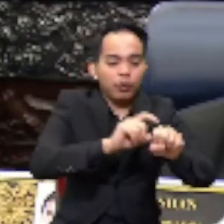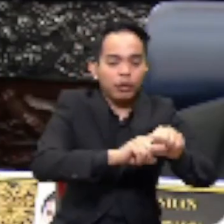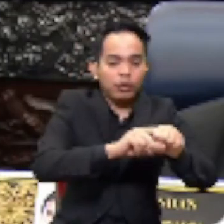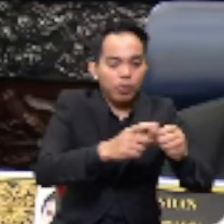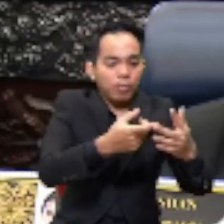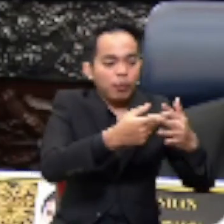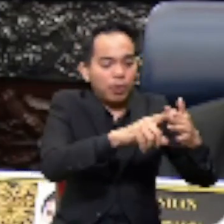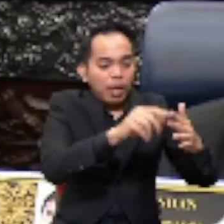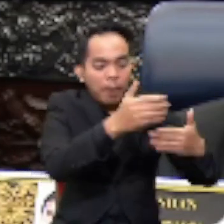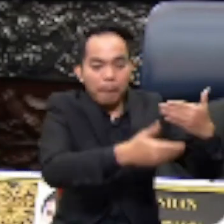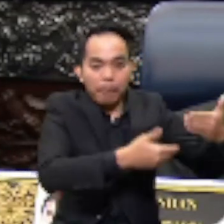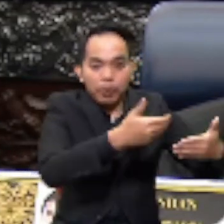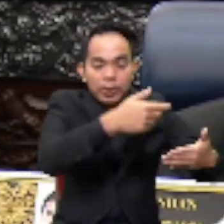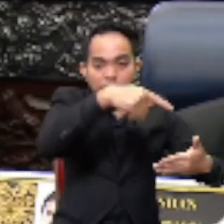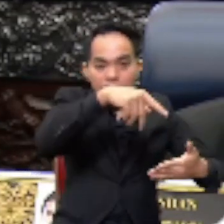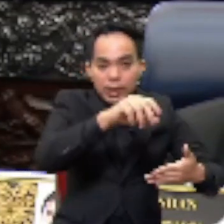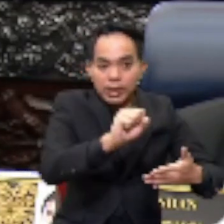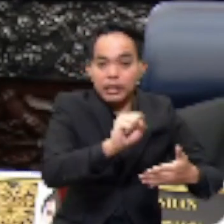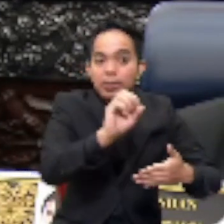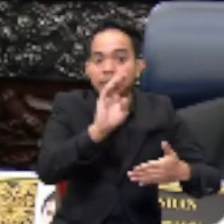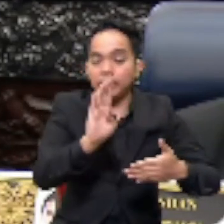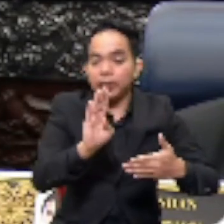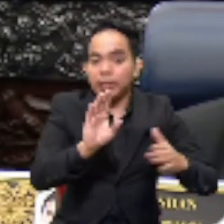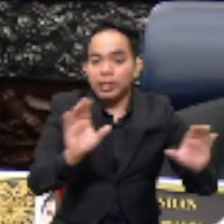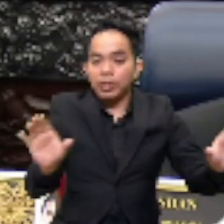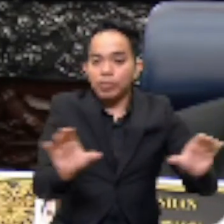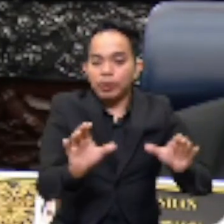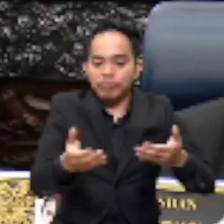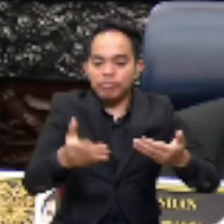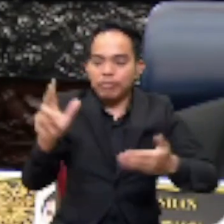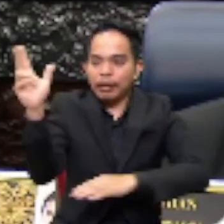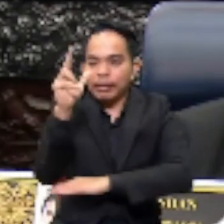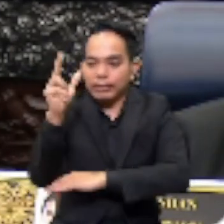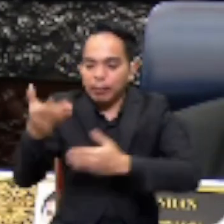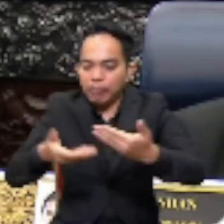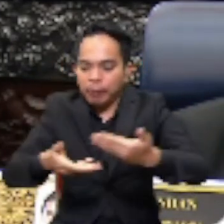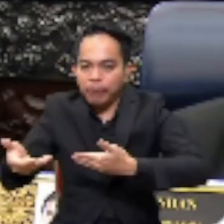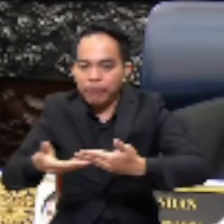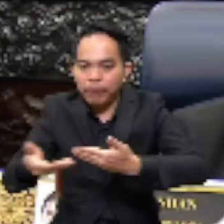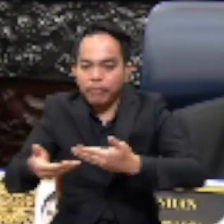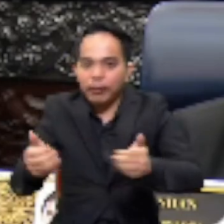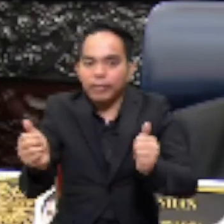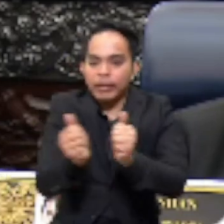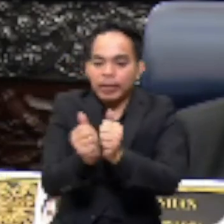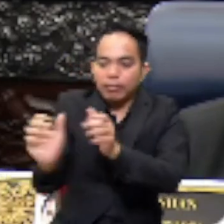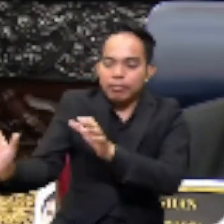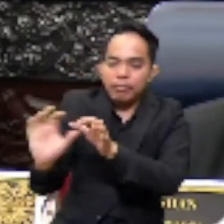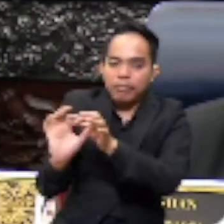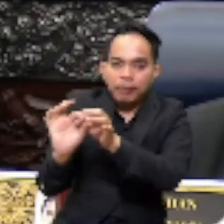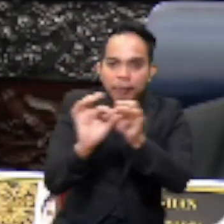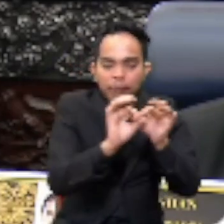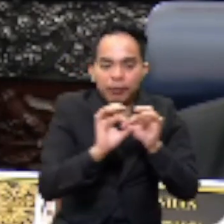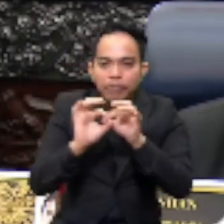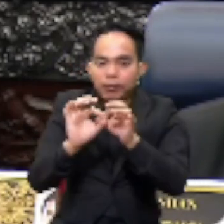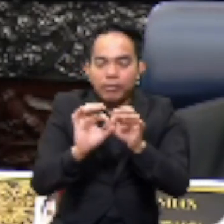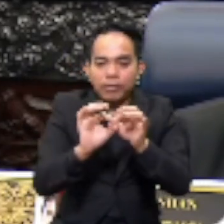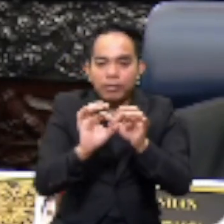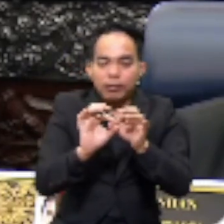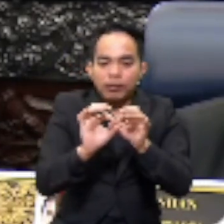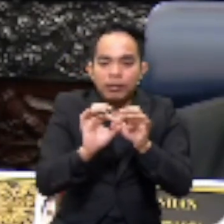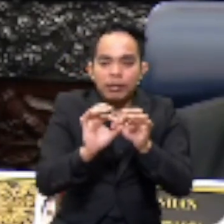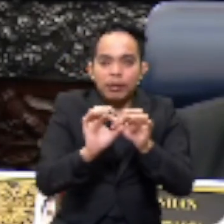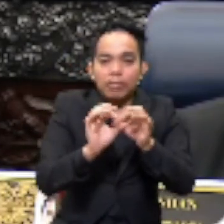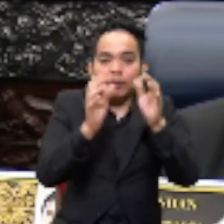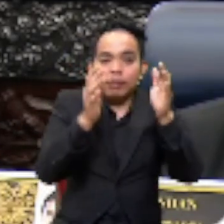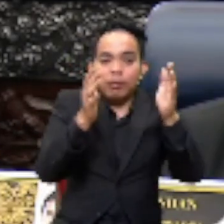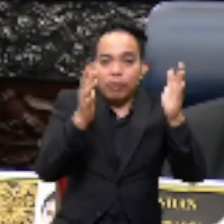permulaan proses PSB dibuat kerajaan akan berunding dengan pemilik bersama-sama dengan badan pelaksana serta